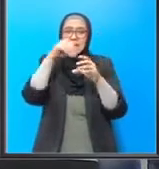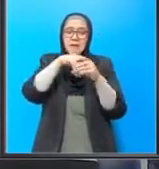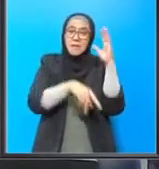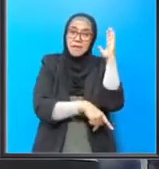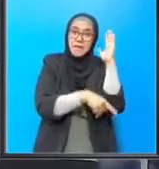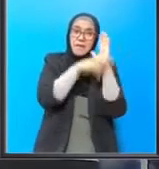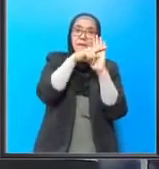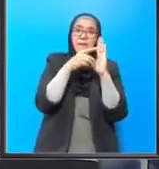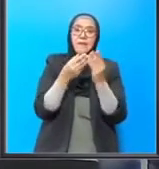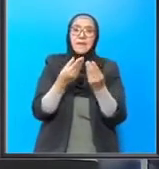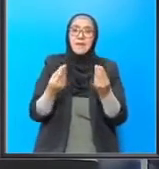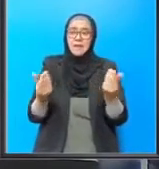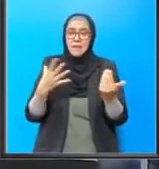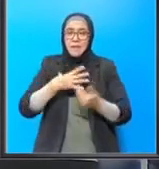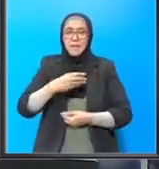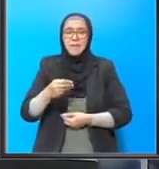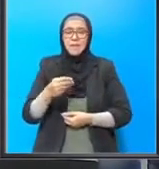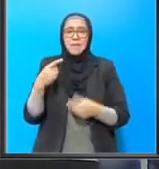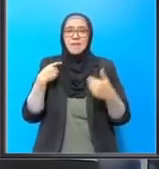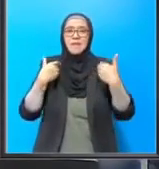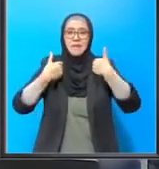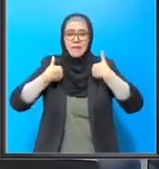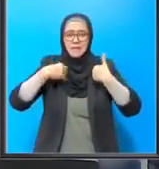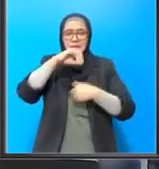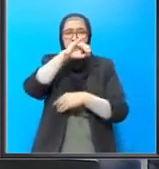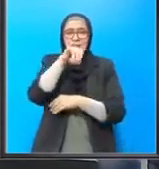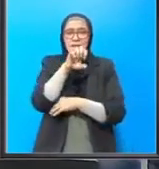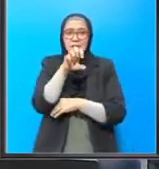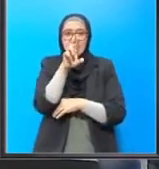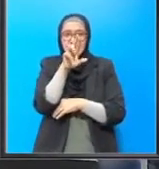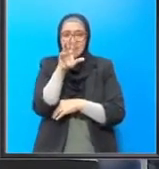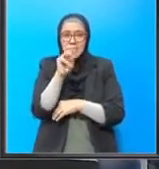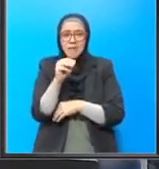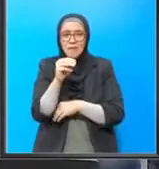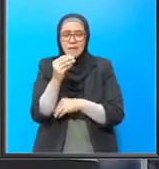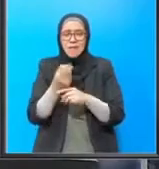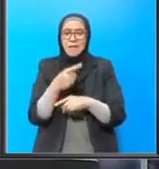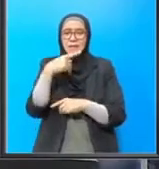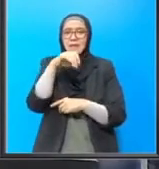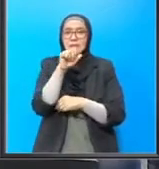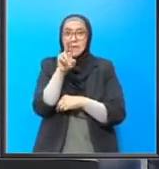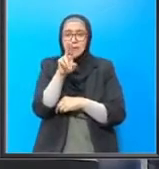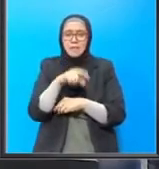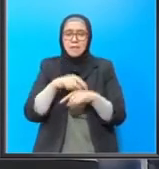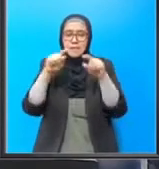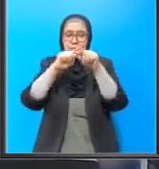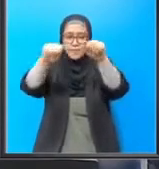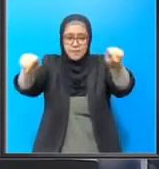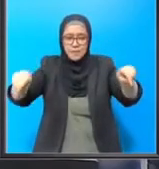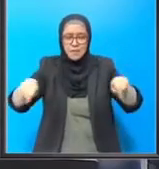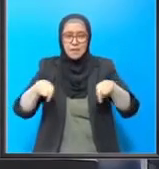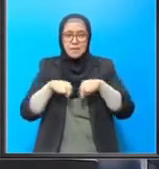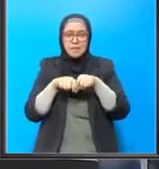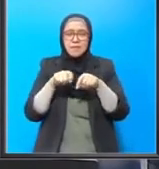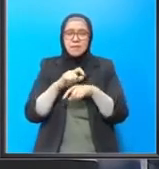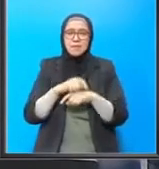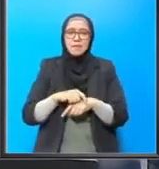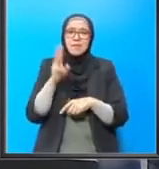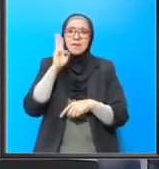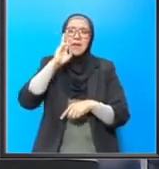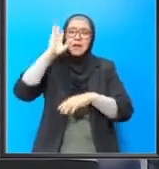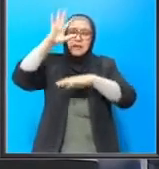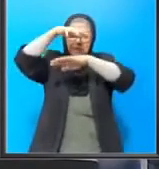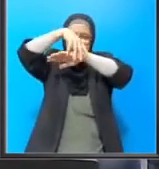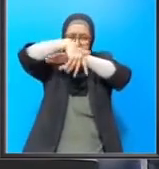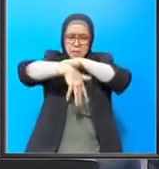pasti putih kita the Jeram palsu tempat air terjun yang sangat indah air yang sangat